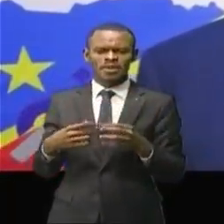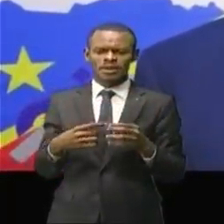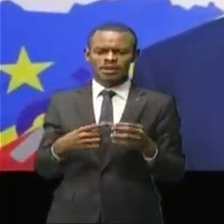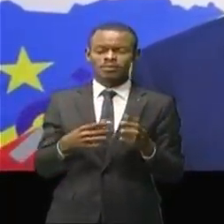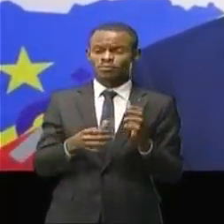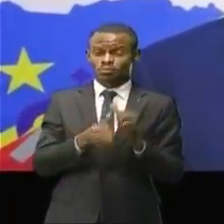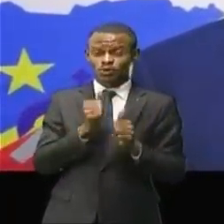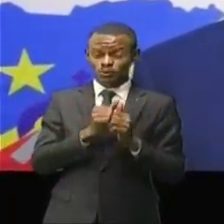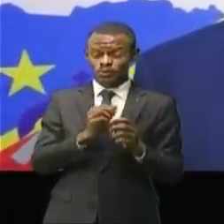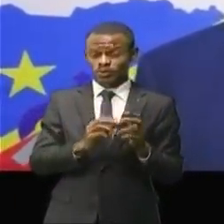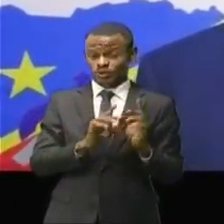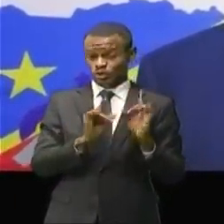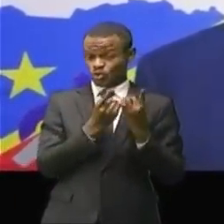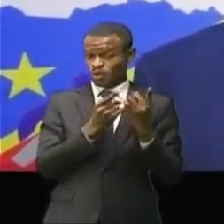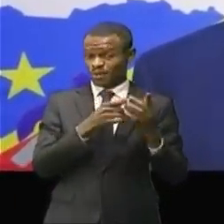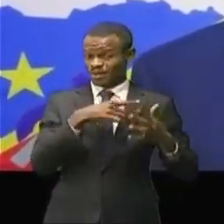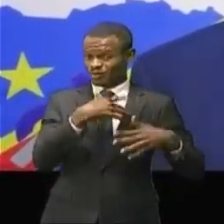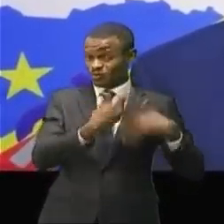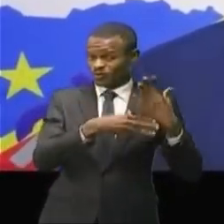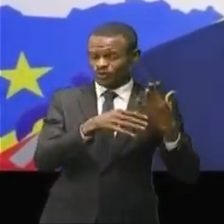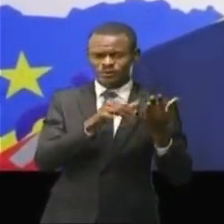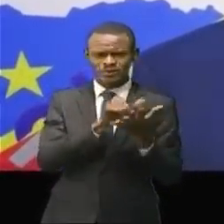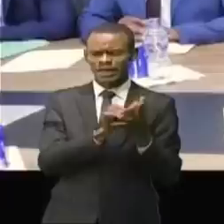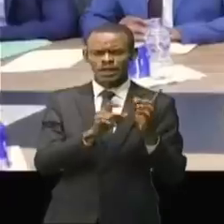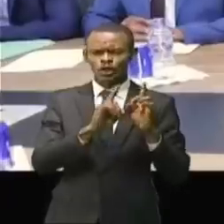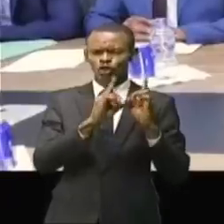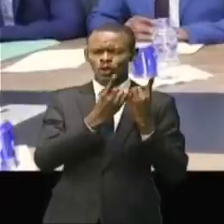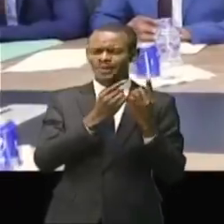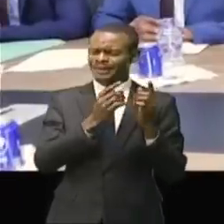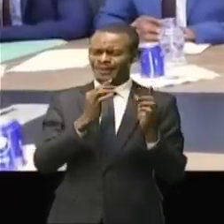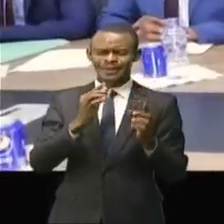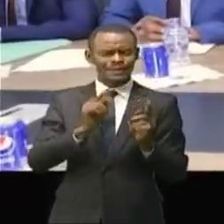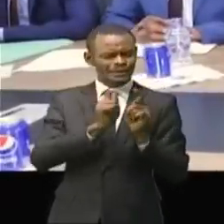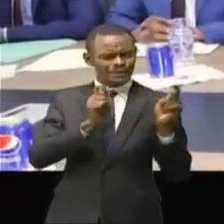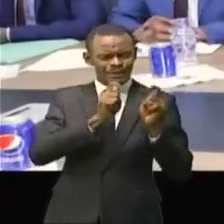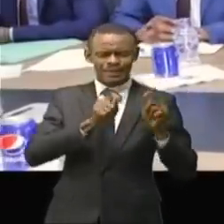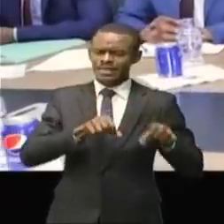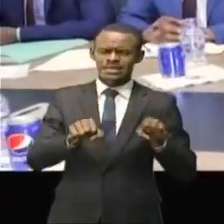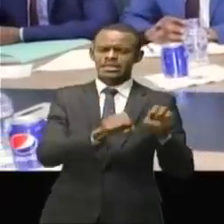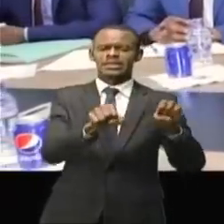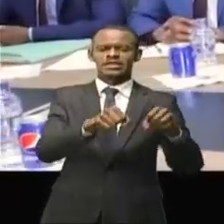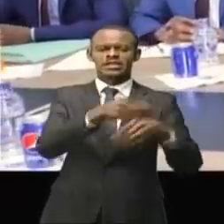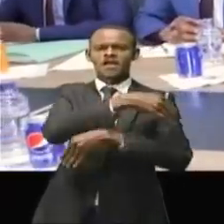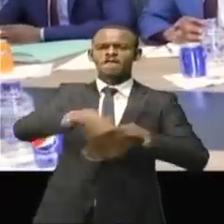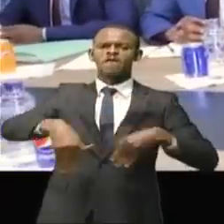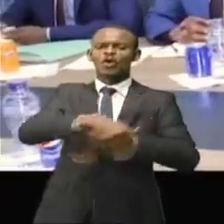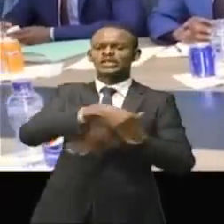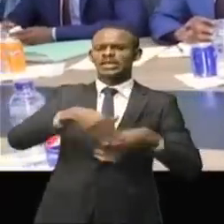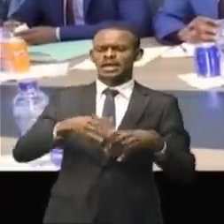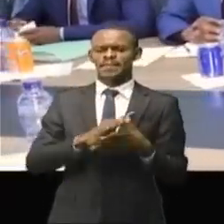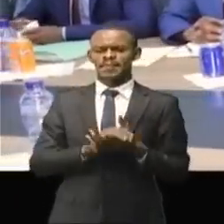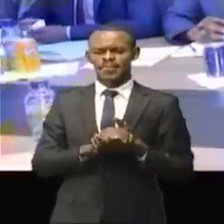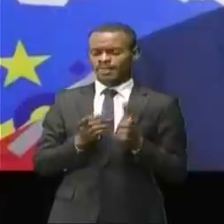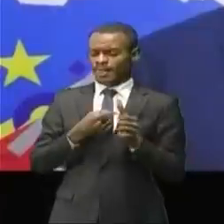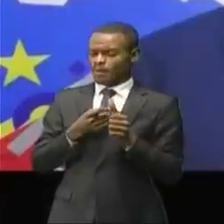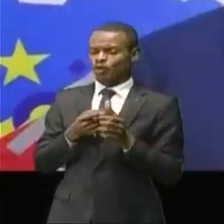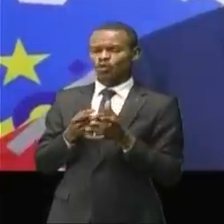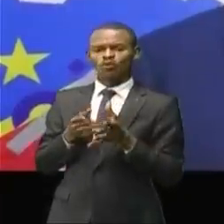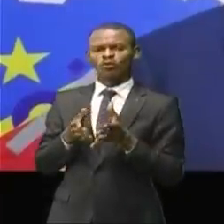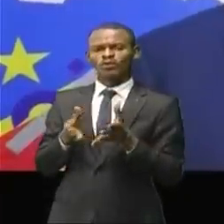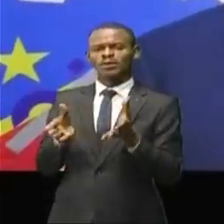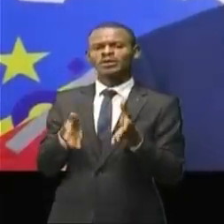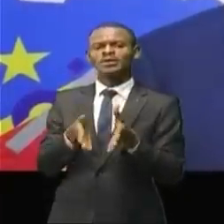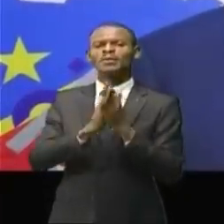stratégique de la des frontières primabord ce que nous voulons ce que nous attendons de l'État c'est que l'État